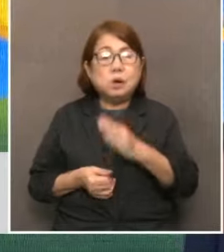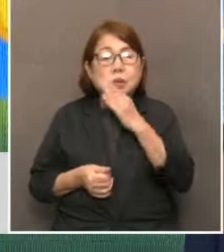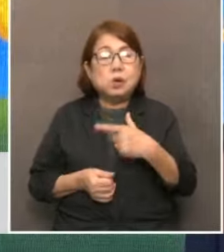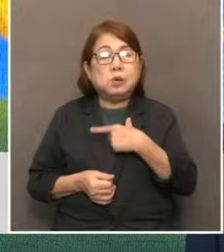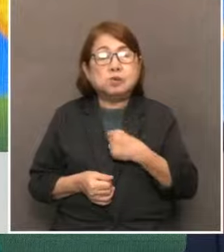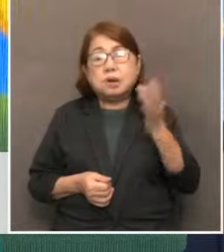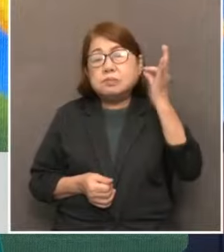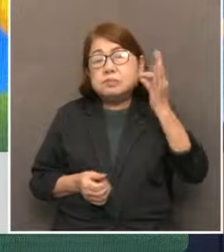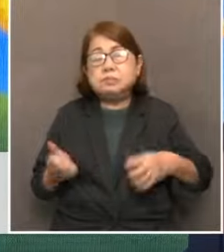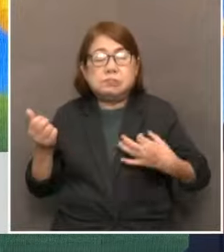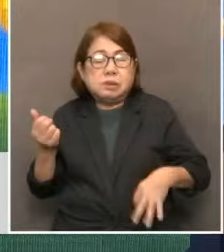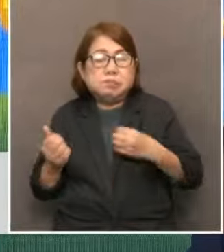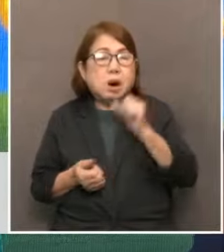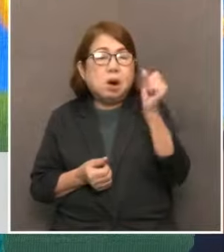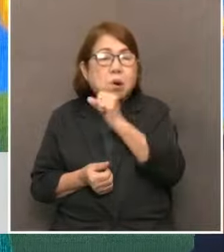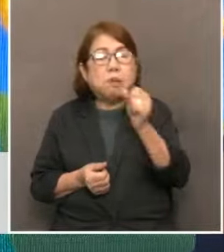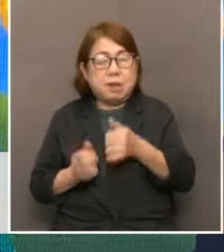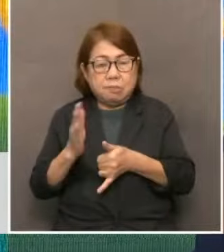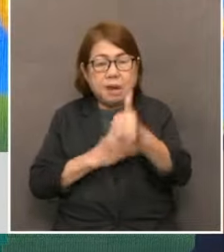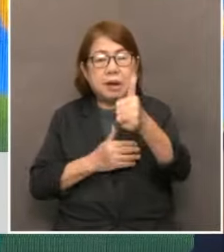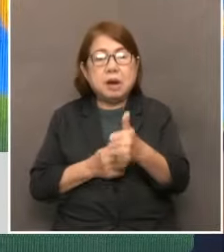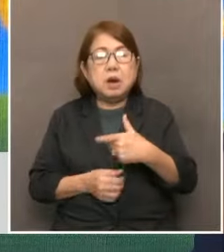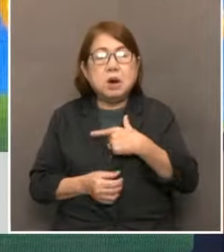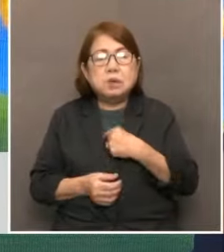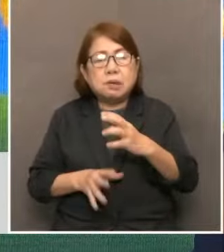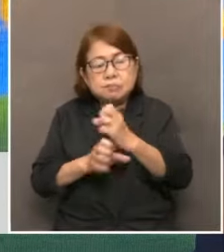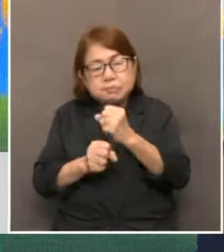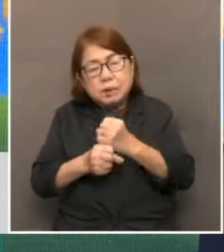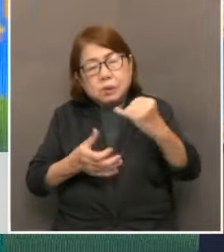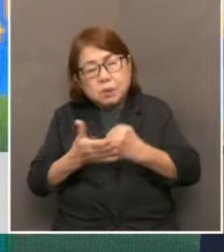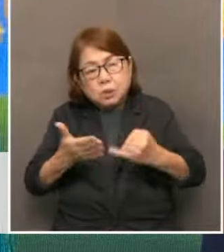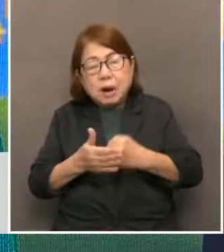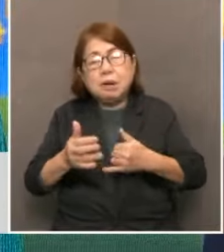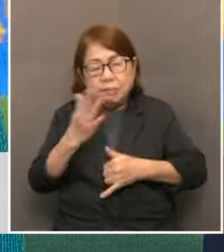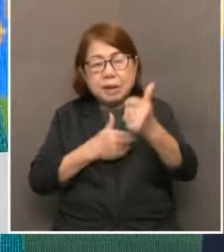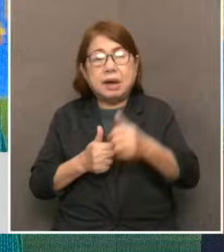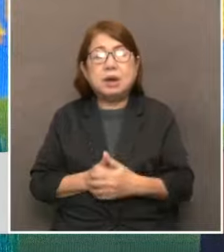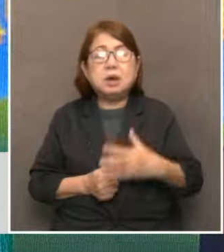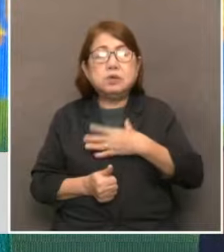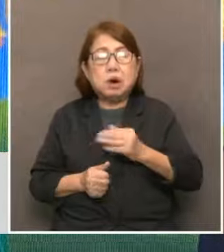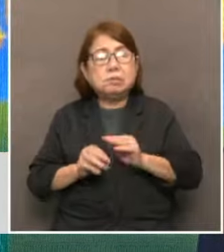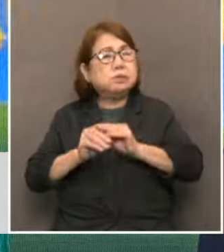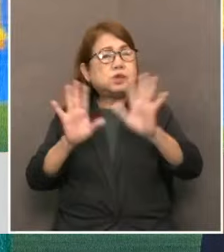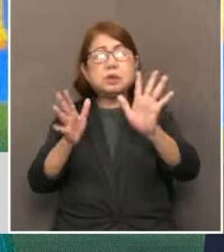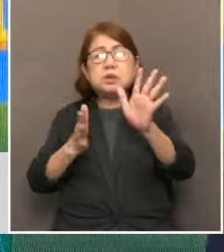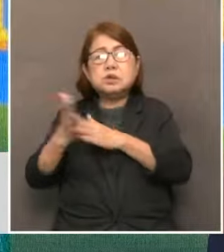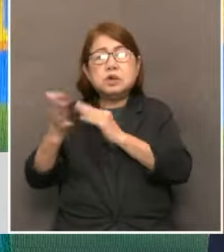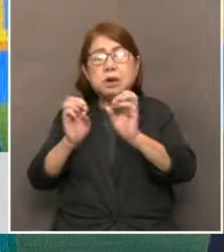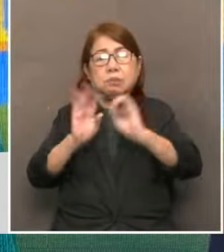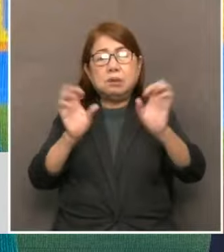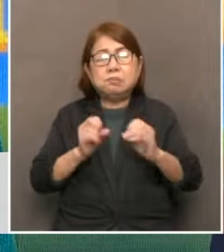ดนตรีคุณมาได้เลยเต็มๆคุณชอบศิลปะคุณมาได้เลยเต็มๆหรือถ้าคุณแค่ชอบสีสันชอบอะไรที่มัน